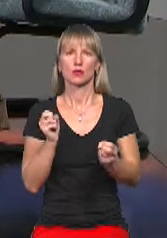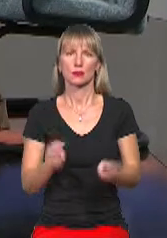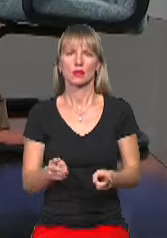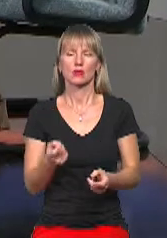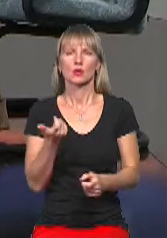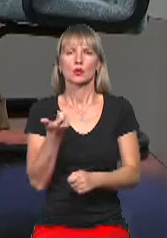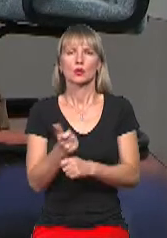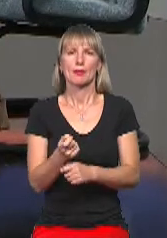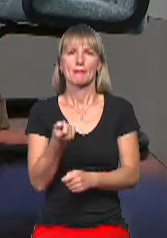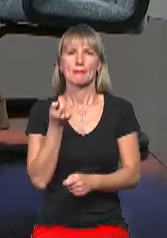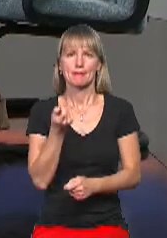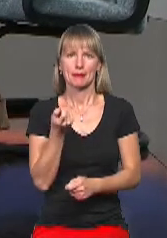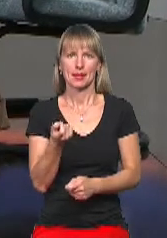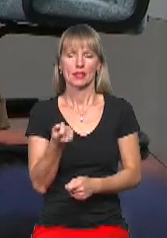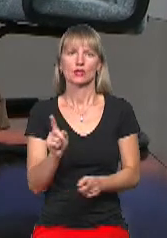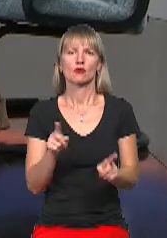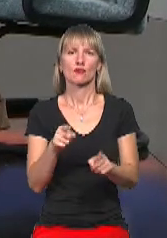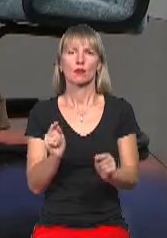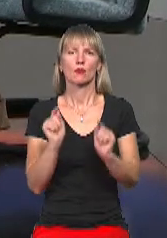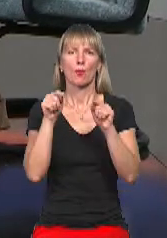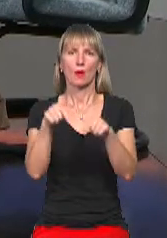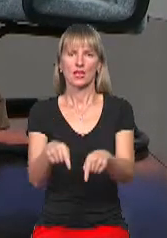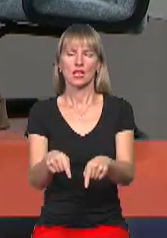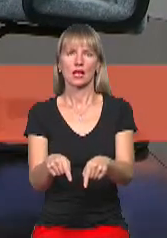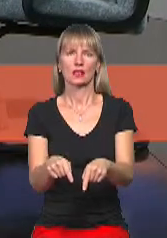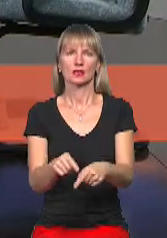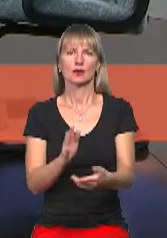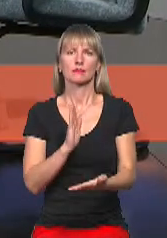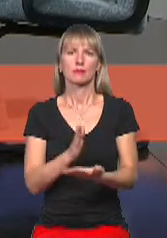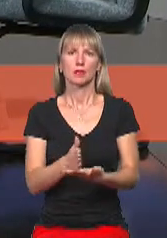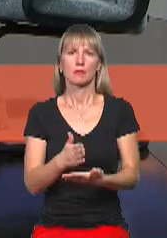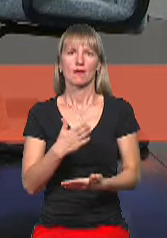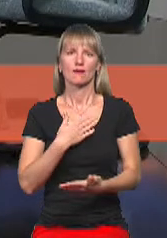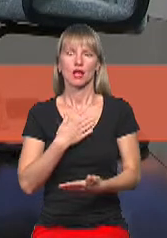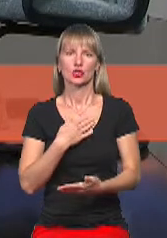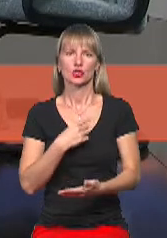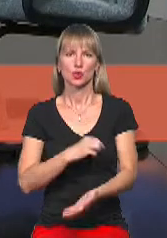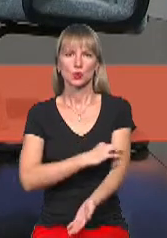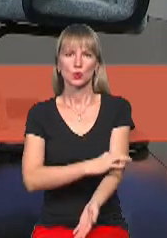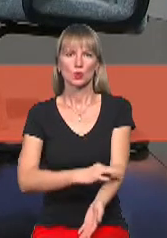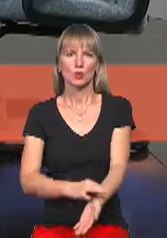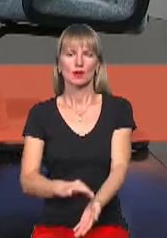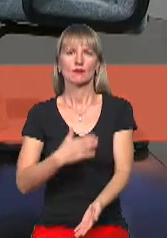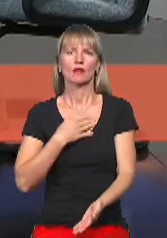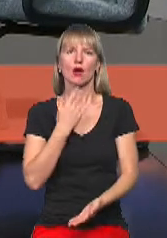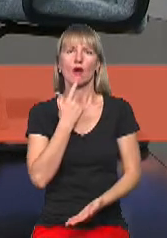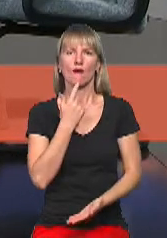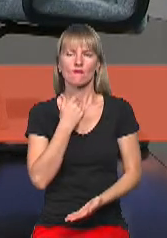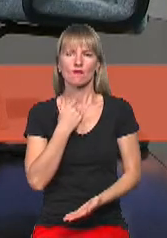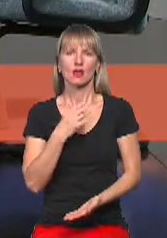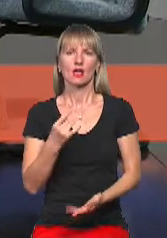дуже-дуже дрібний. Він настільки дрібний, що він попадає прямо в наші судини, в нашу кров. І цей